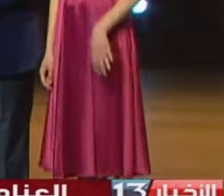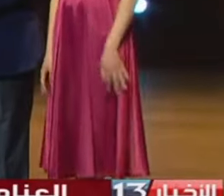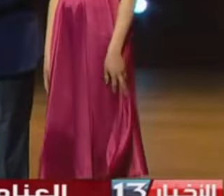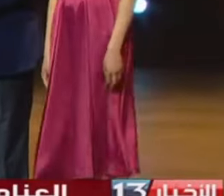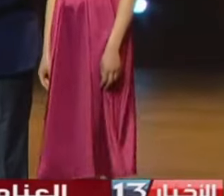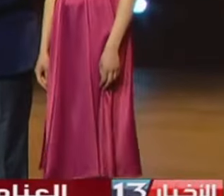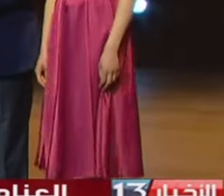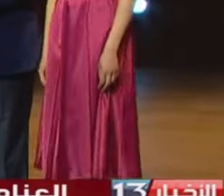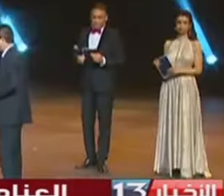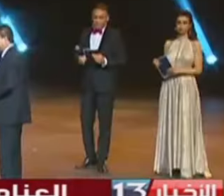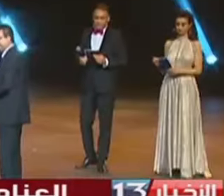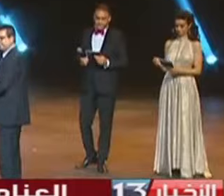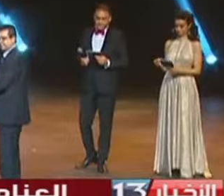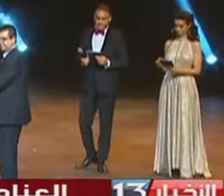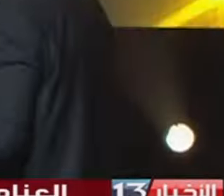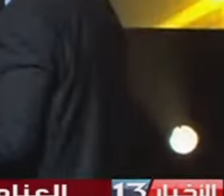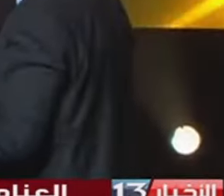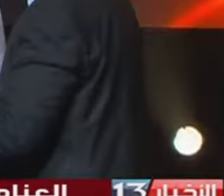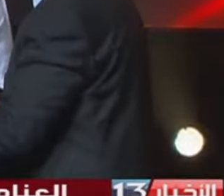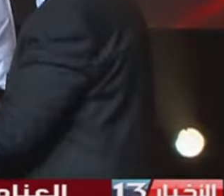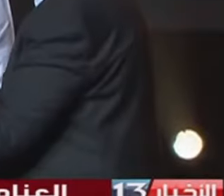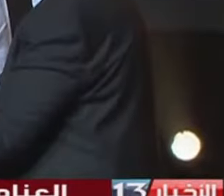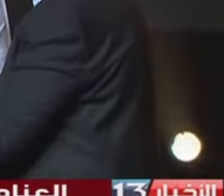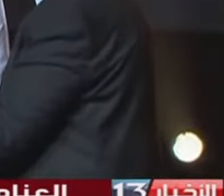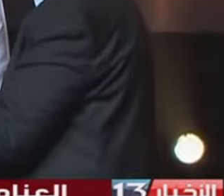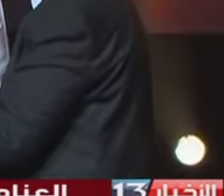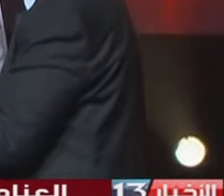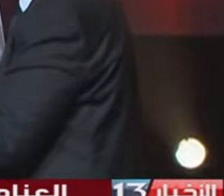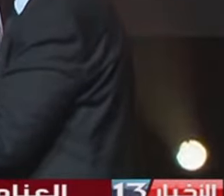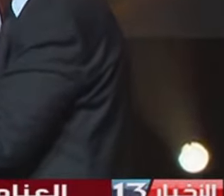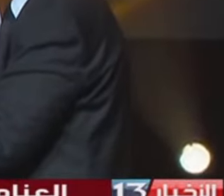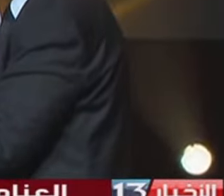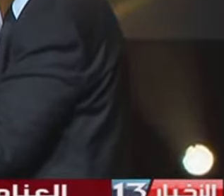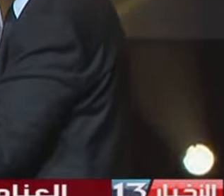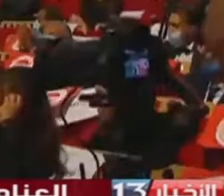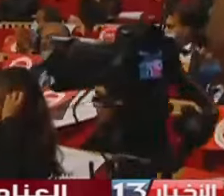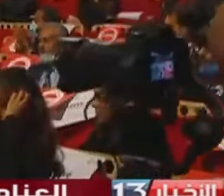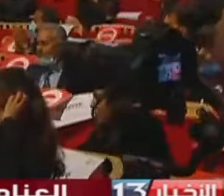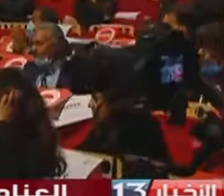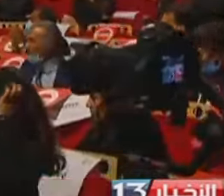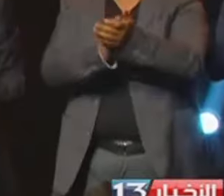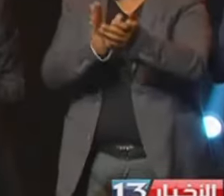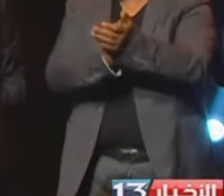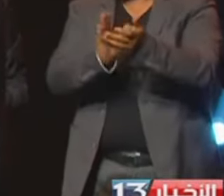بجوائز وإجراءات لفائدة المهرجان خلال الدورة القادمة.